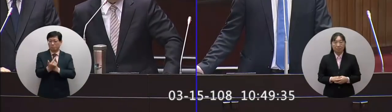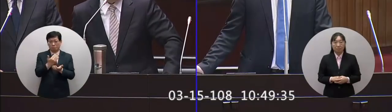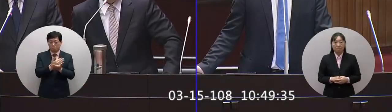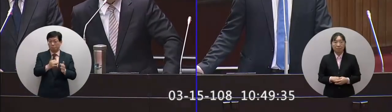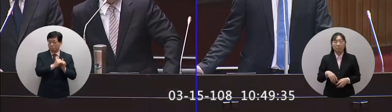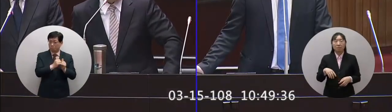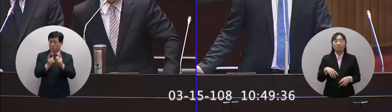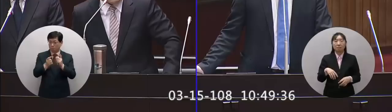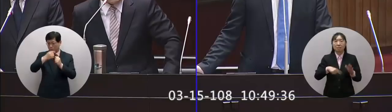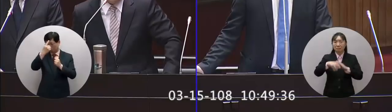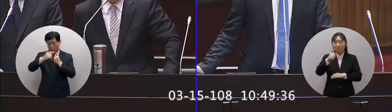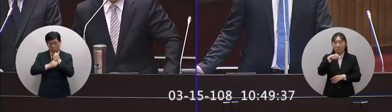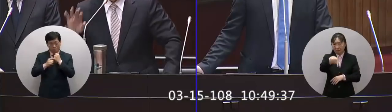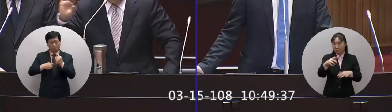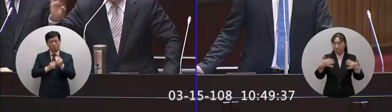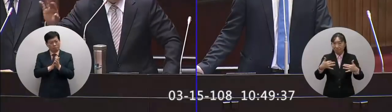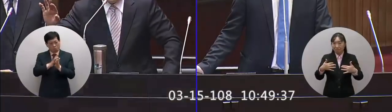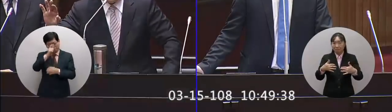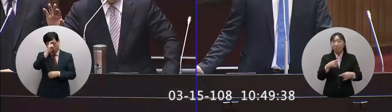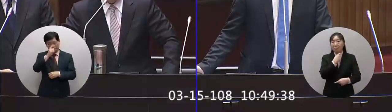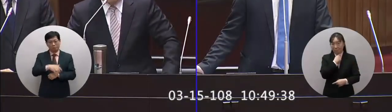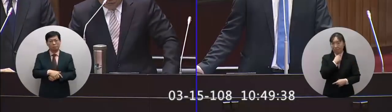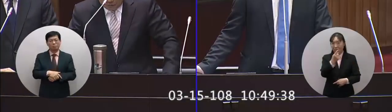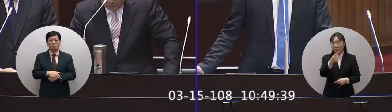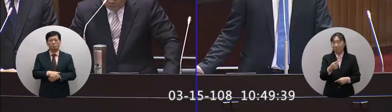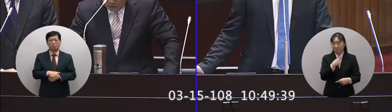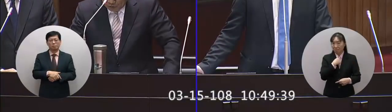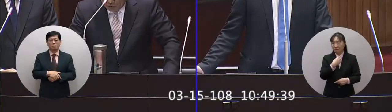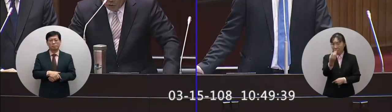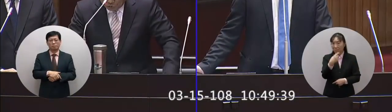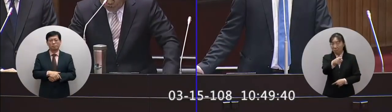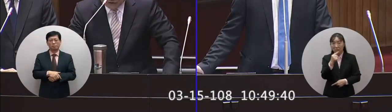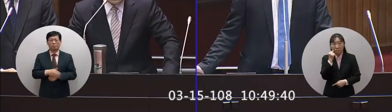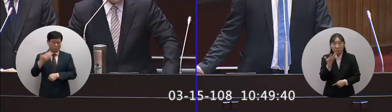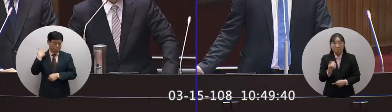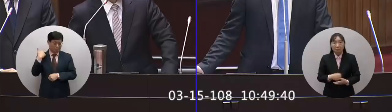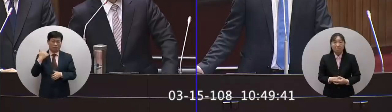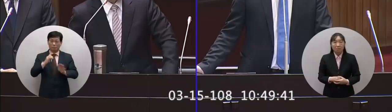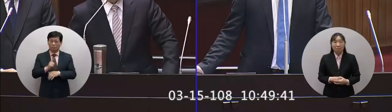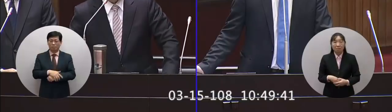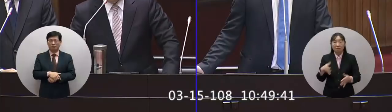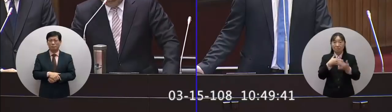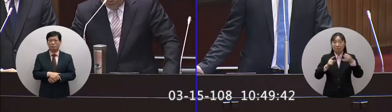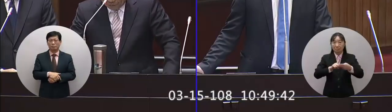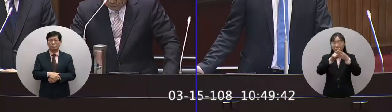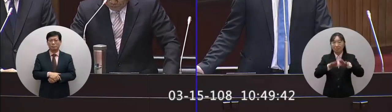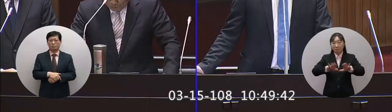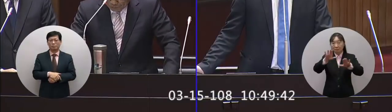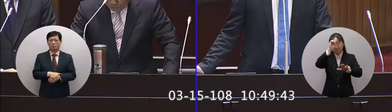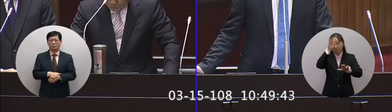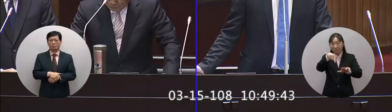决人民对司法的期待。 这个问题要表态这么困难吗？ 对，过去的情形， 民主进步党过